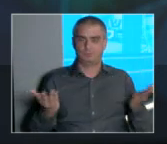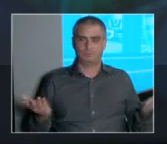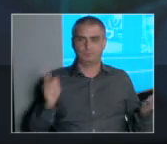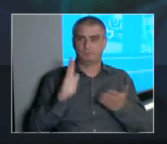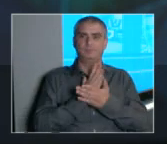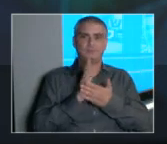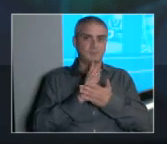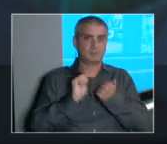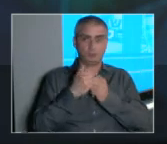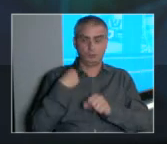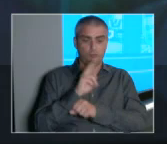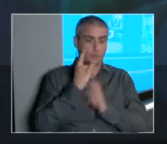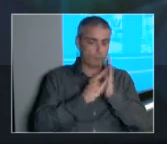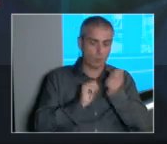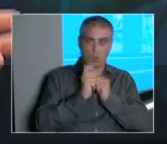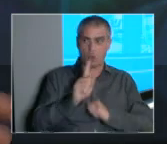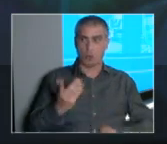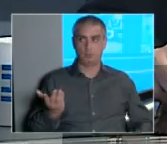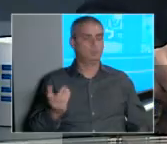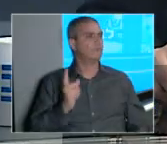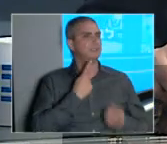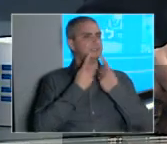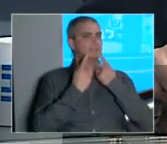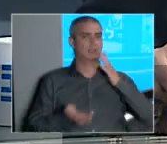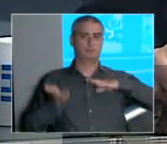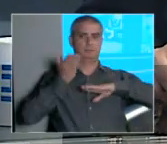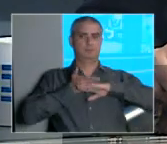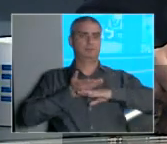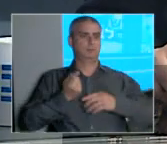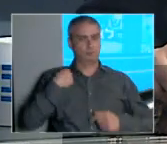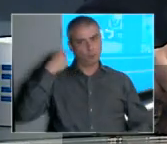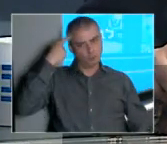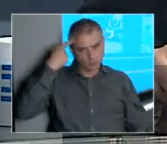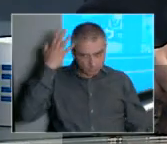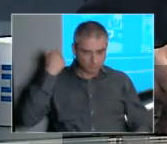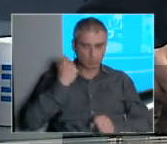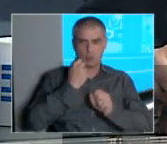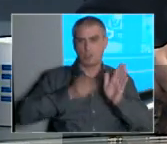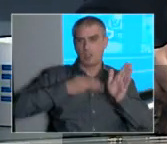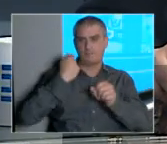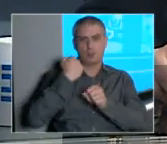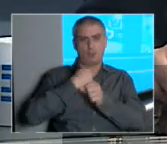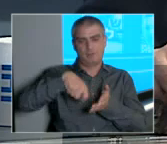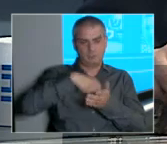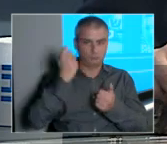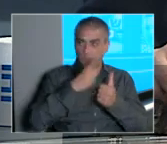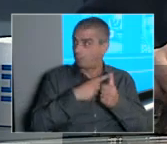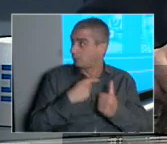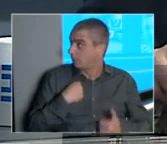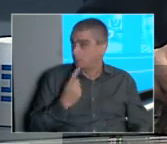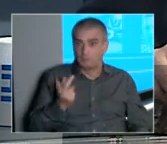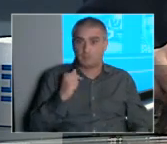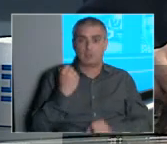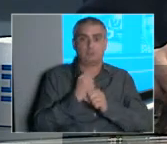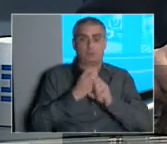צריך להחליט, או שאנחנו שומרי חוק או לא. אבל ברמת השיח, עלו נוסעים, תמיד היו יודעים שהיו עבודות ברכבת בשבת, ויודעים שבפיניציה